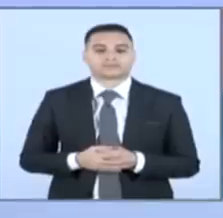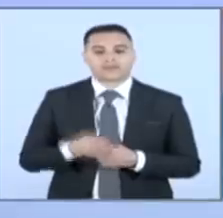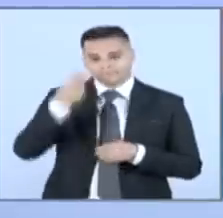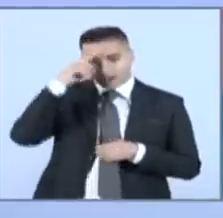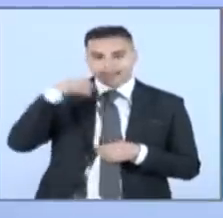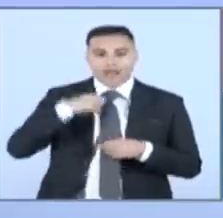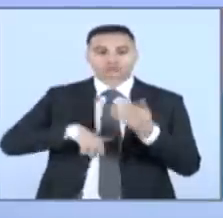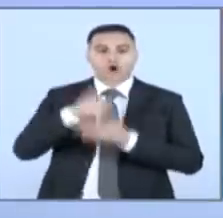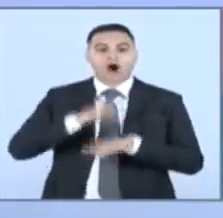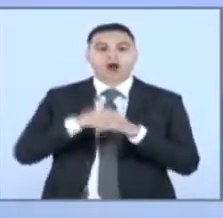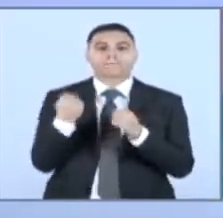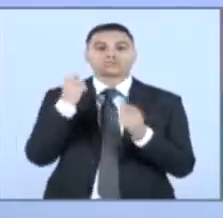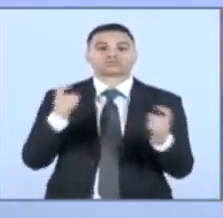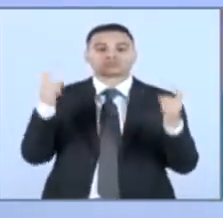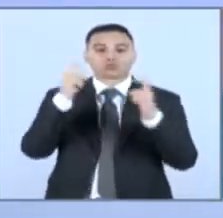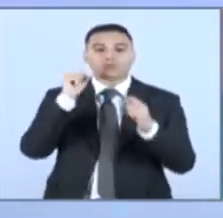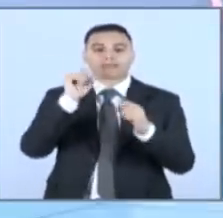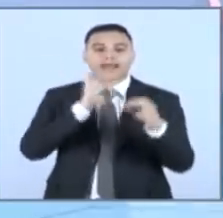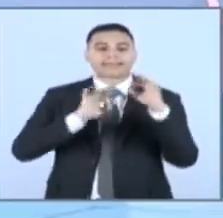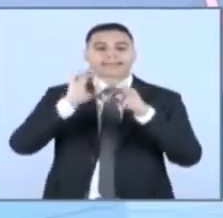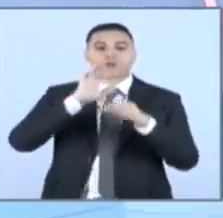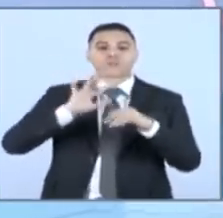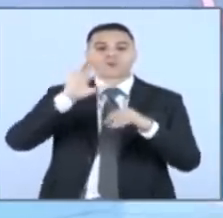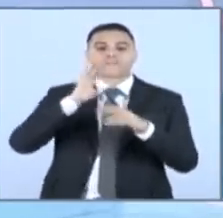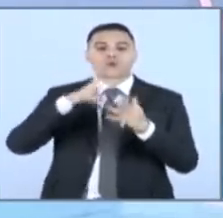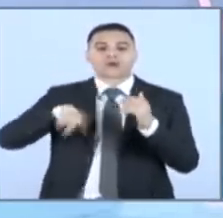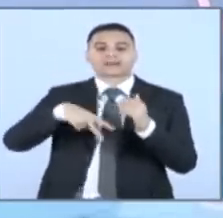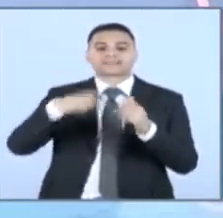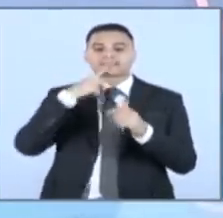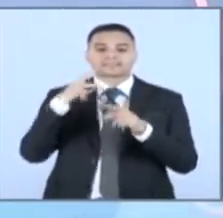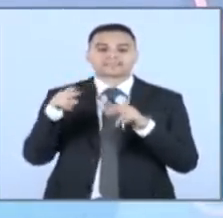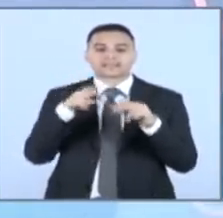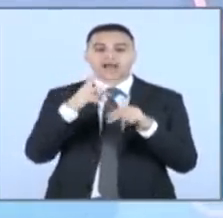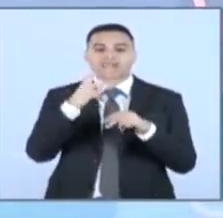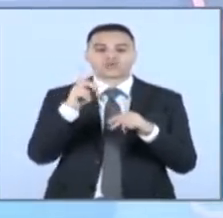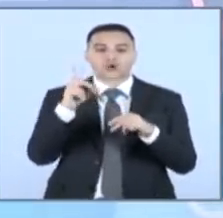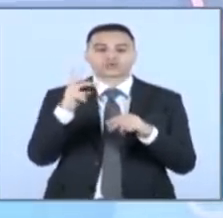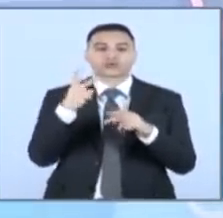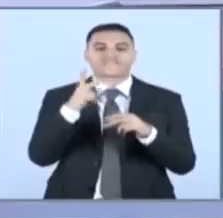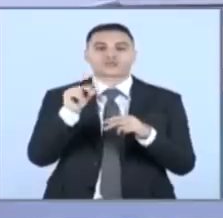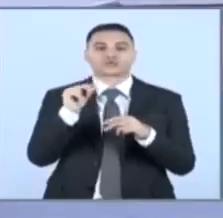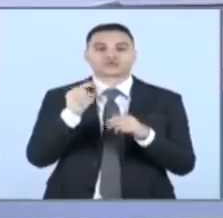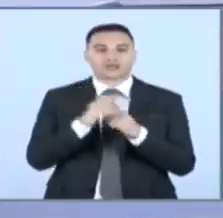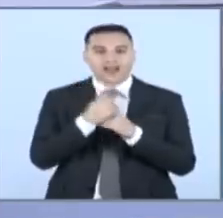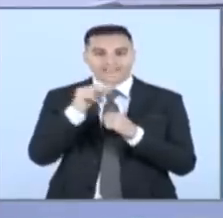ما هو النادي الحاصل على بطولة الدوري الأوروبي لكرة القدم موسم